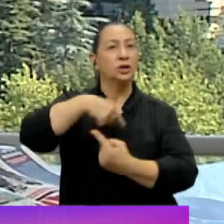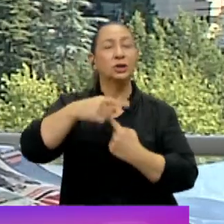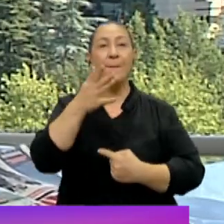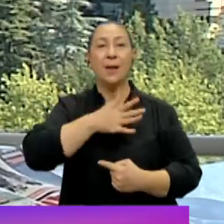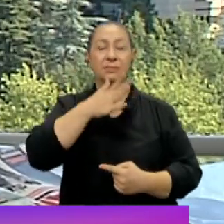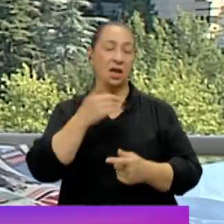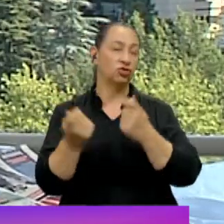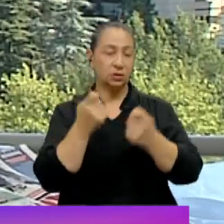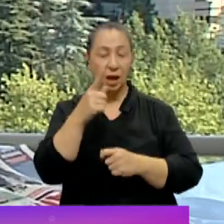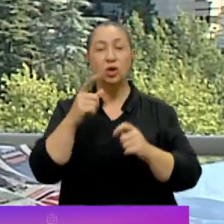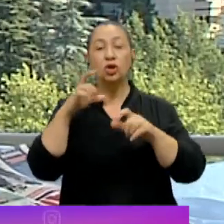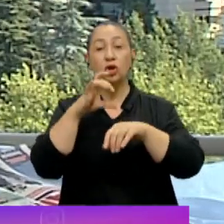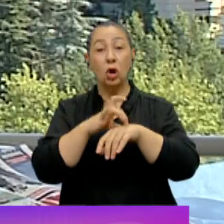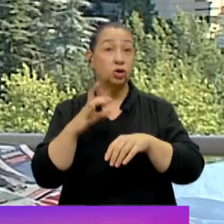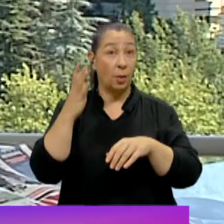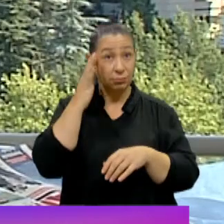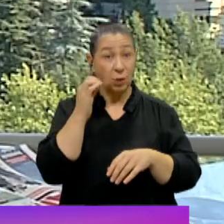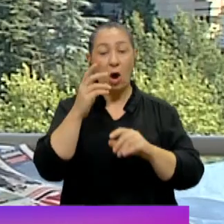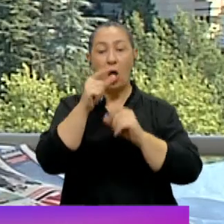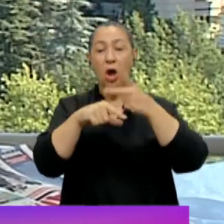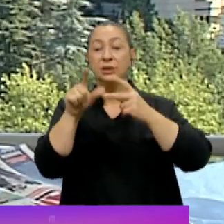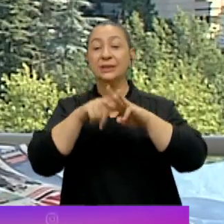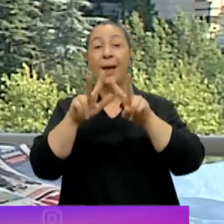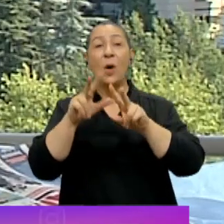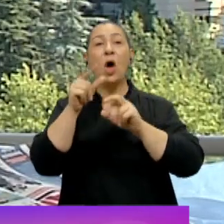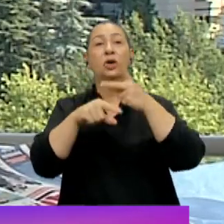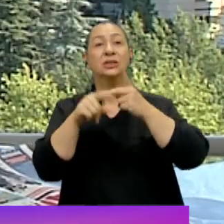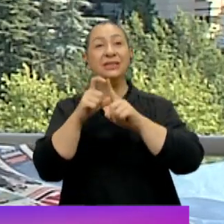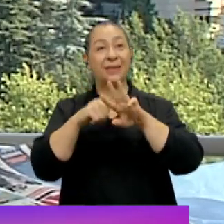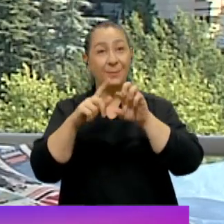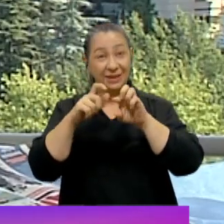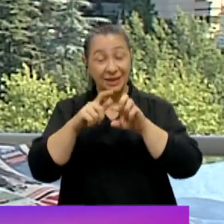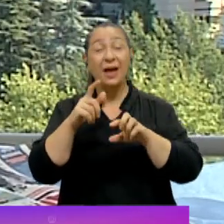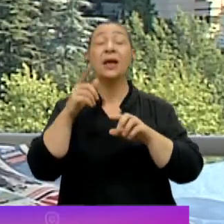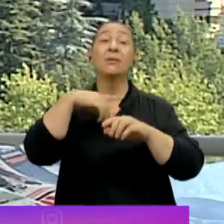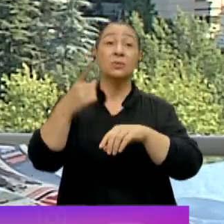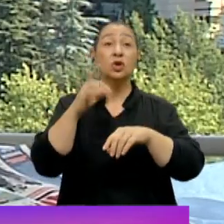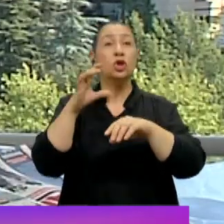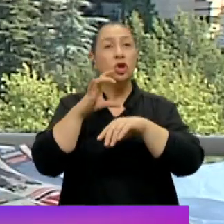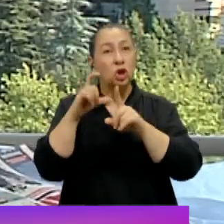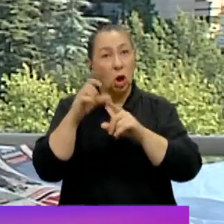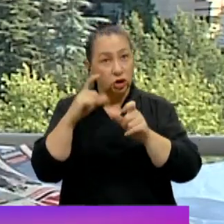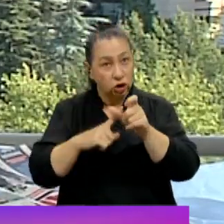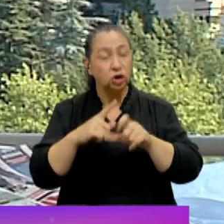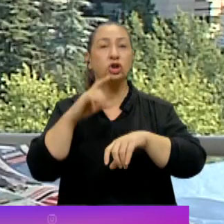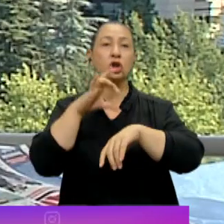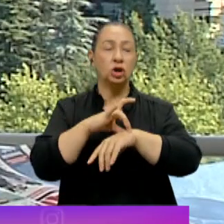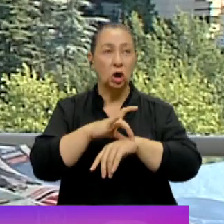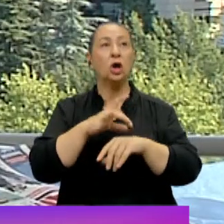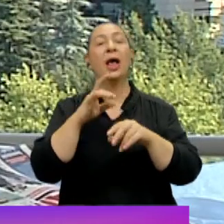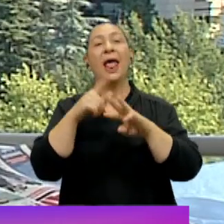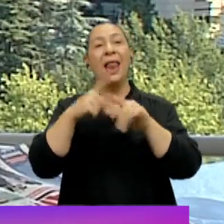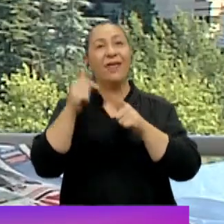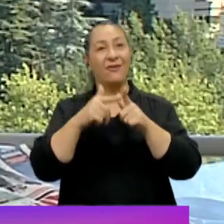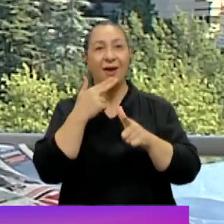Bilimsel Çalışma. Doçent Doktor Özlem Özdemir ve yine Doçent Doktor Elif Başak Sarıoğlu'nun bizimle paylaşmış